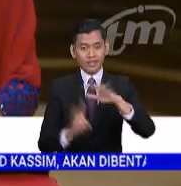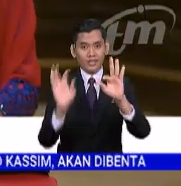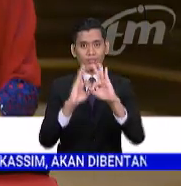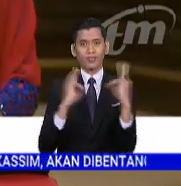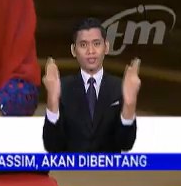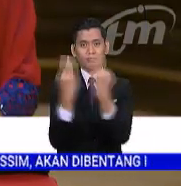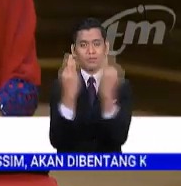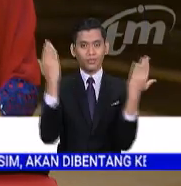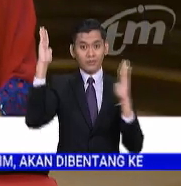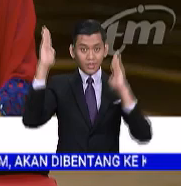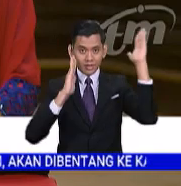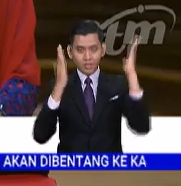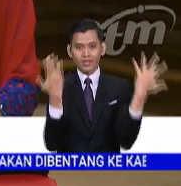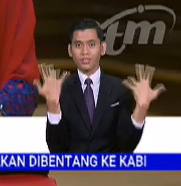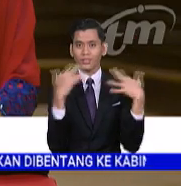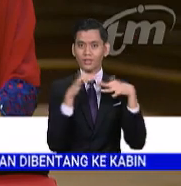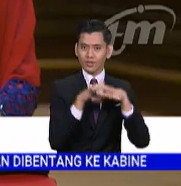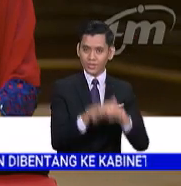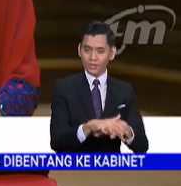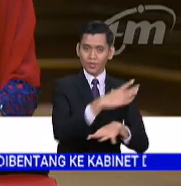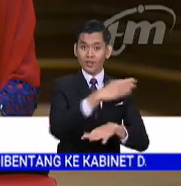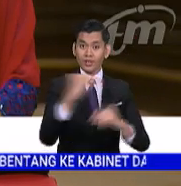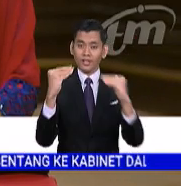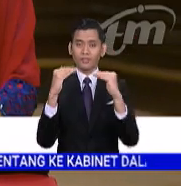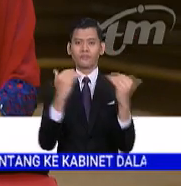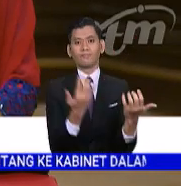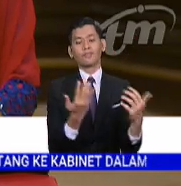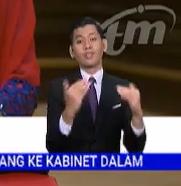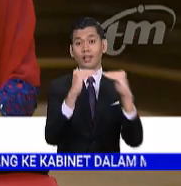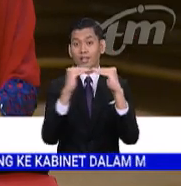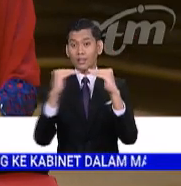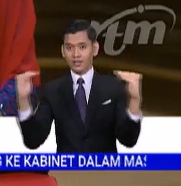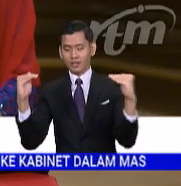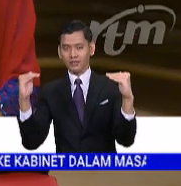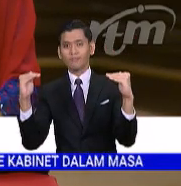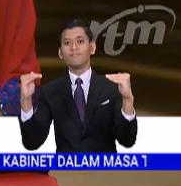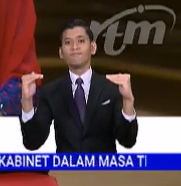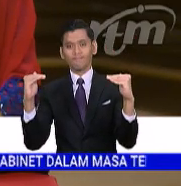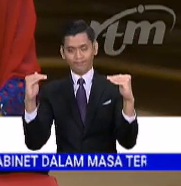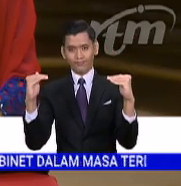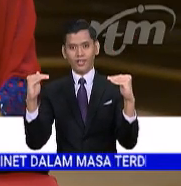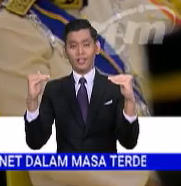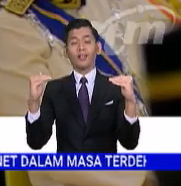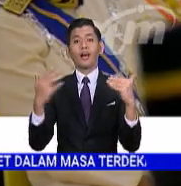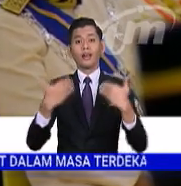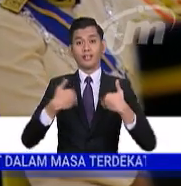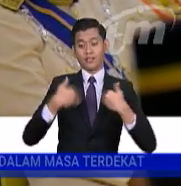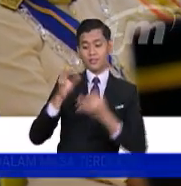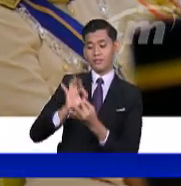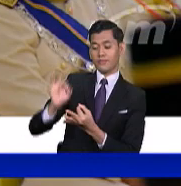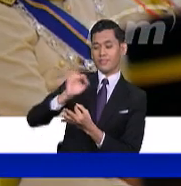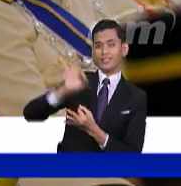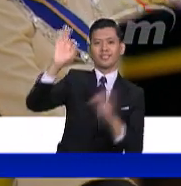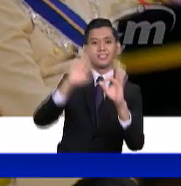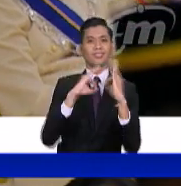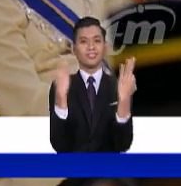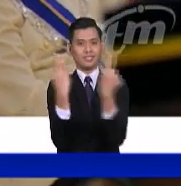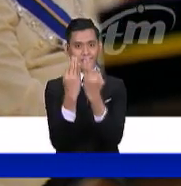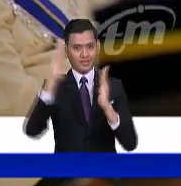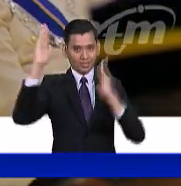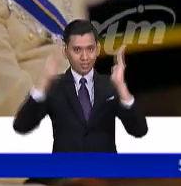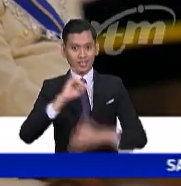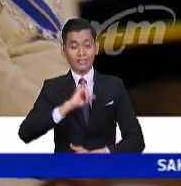yang inklusif dan adil digabungkan pula dengan semangat sebuah keluarga Malaysia, beta